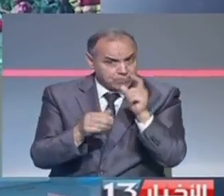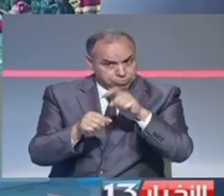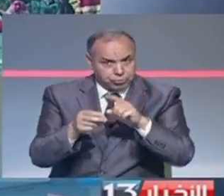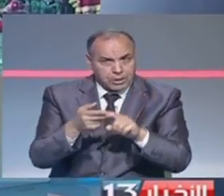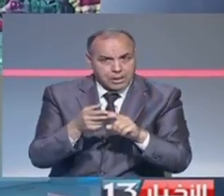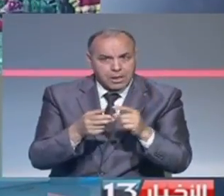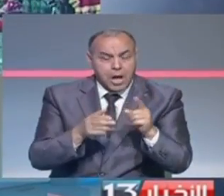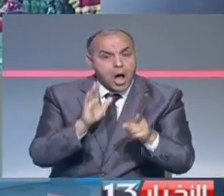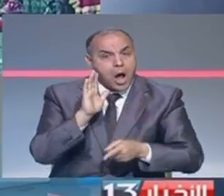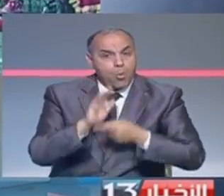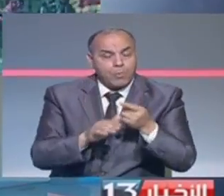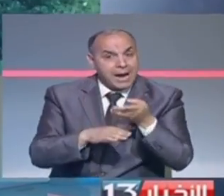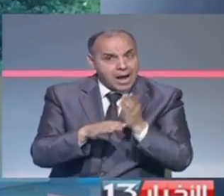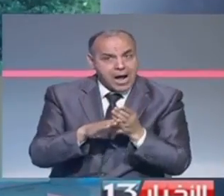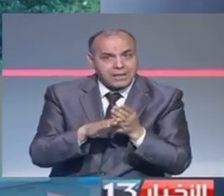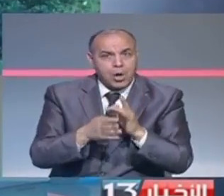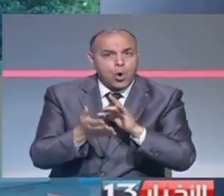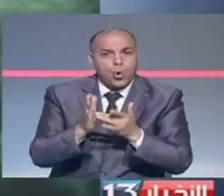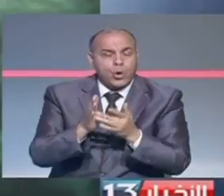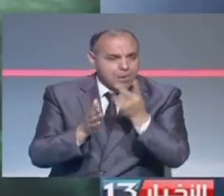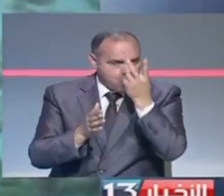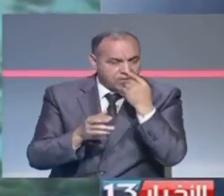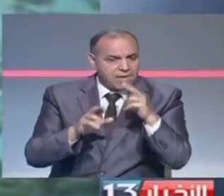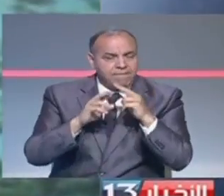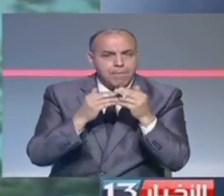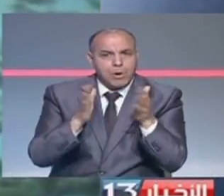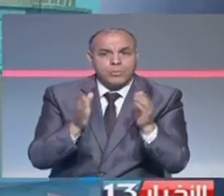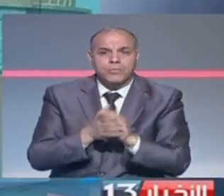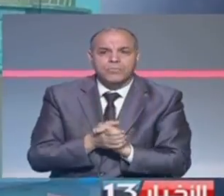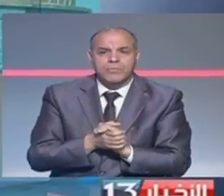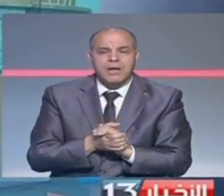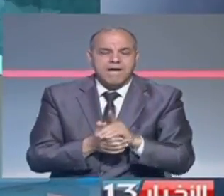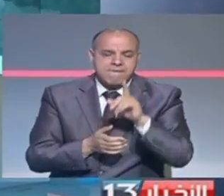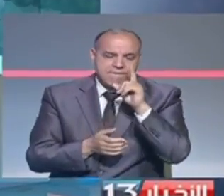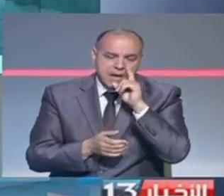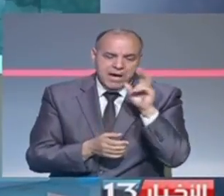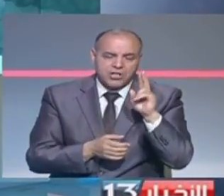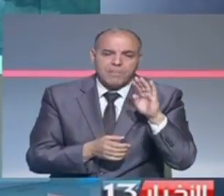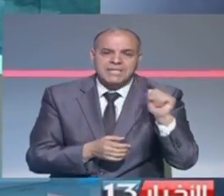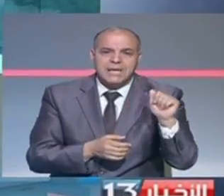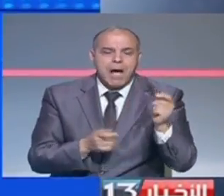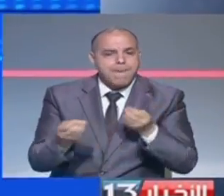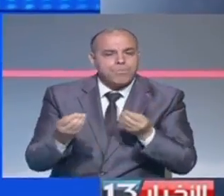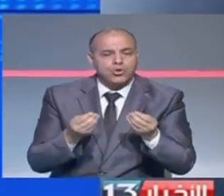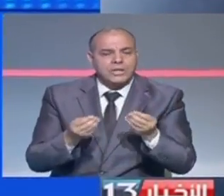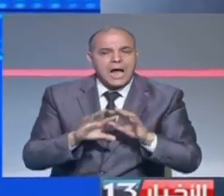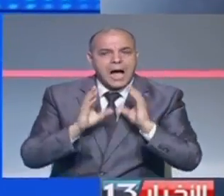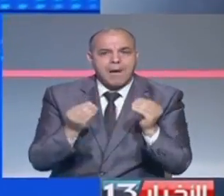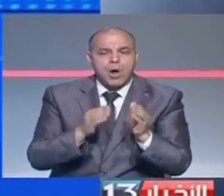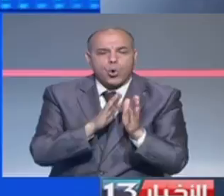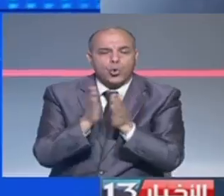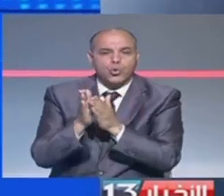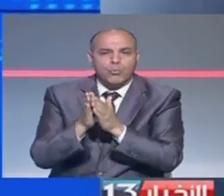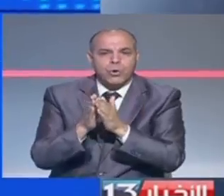في اول مره متاحه لكل مكفوفه العام نعم السيده رجاء بن سلامه المدير العام الاداره الكتب